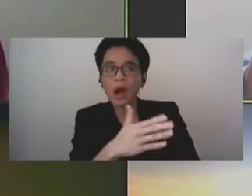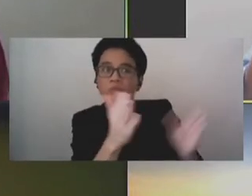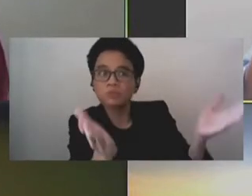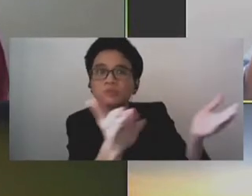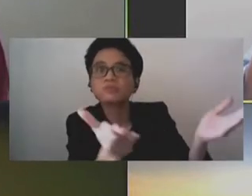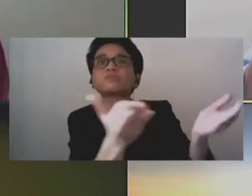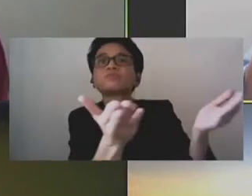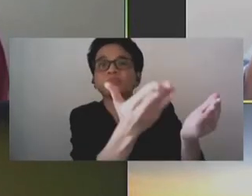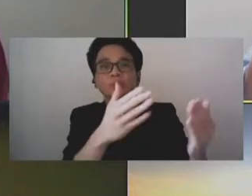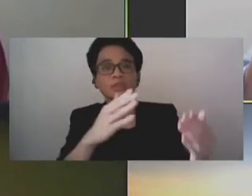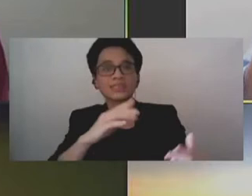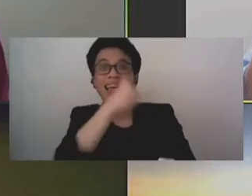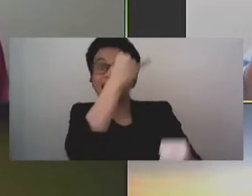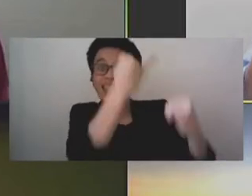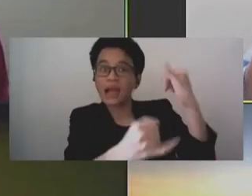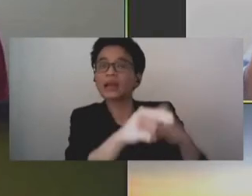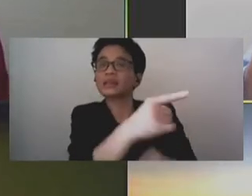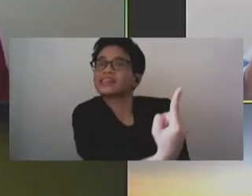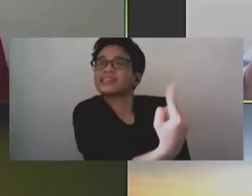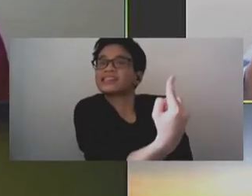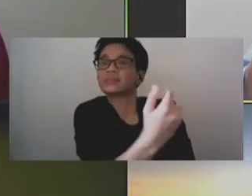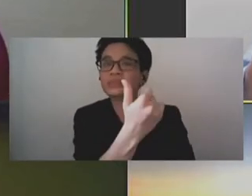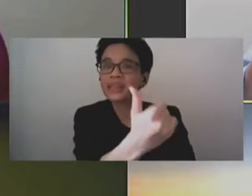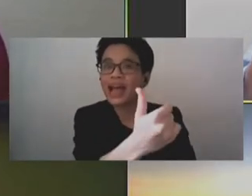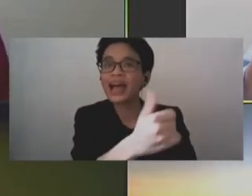bicara pada orang tua, tolong